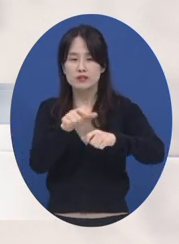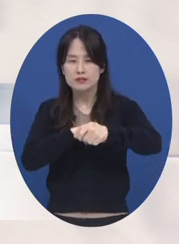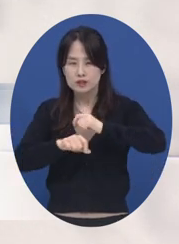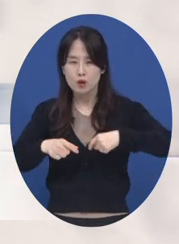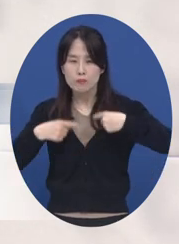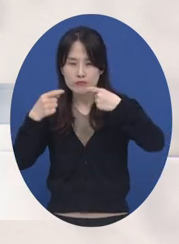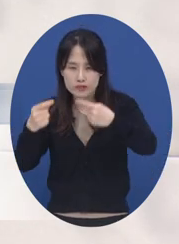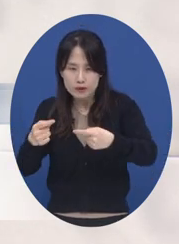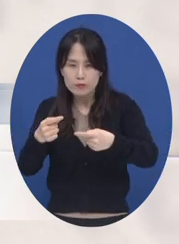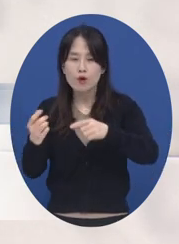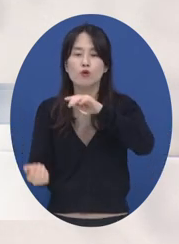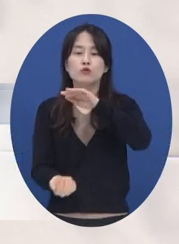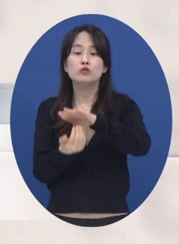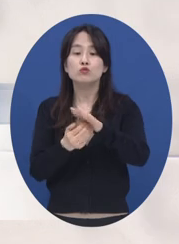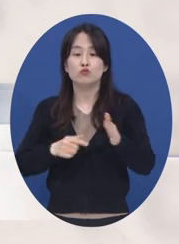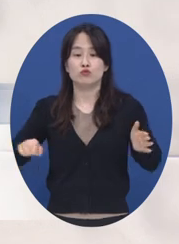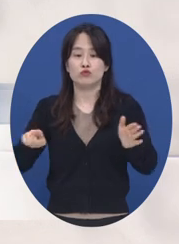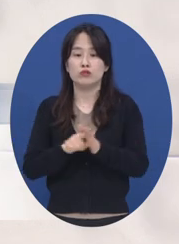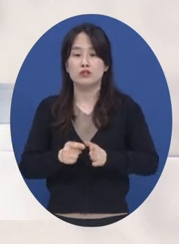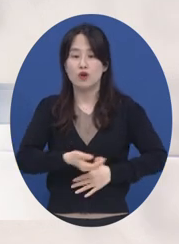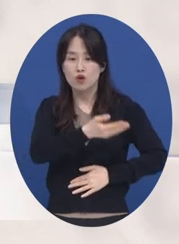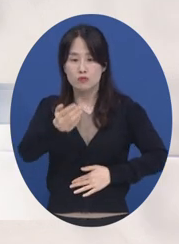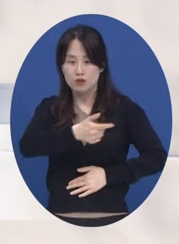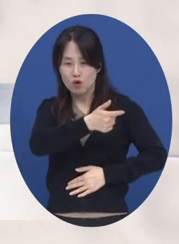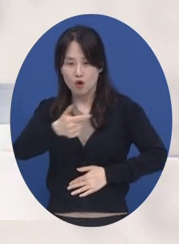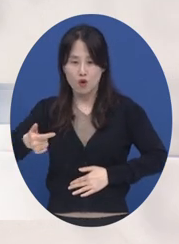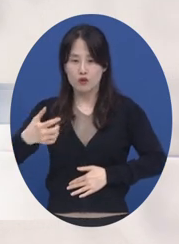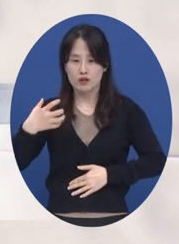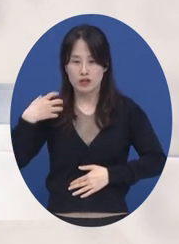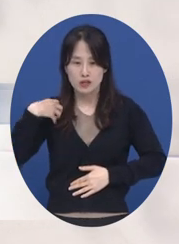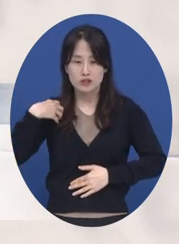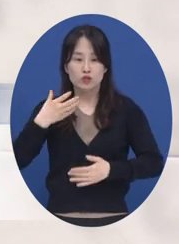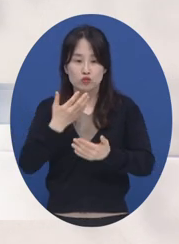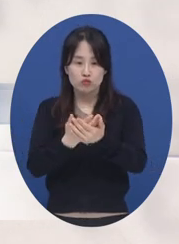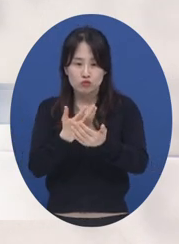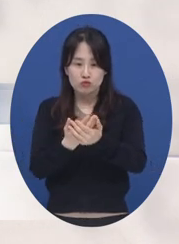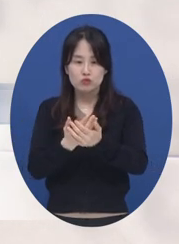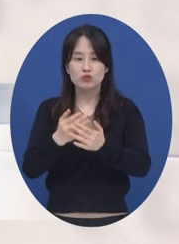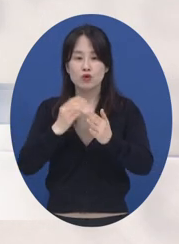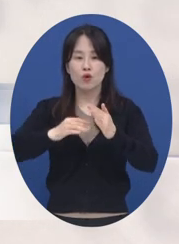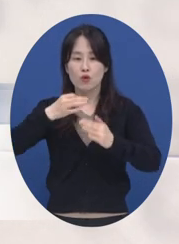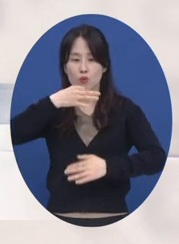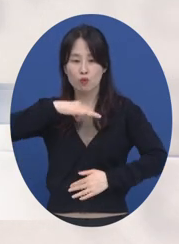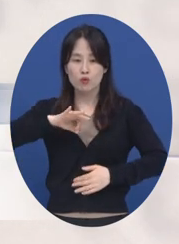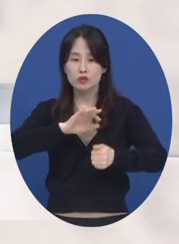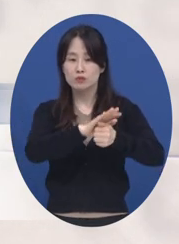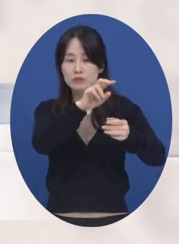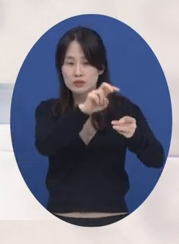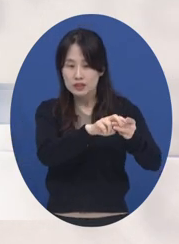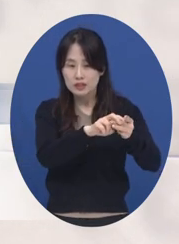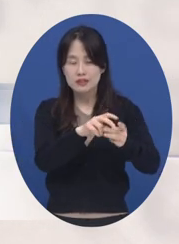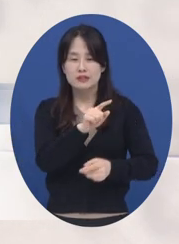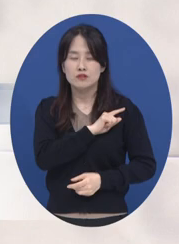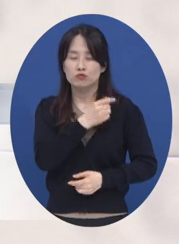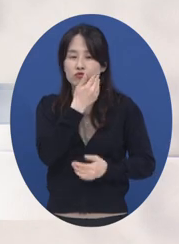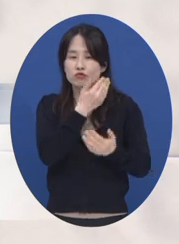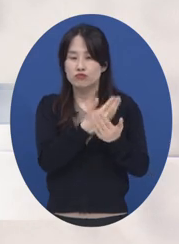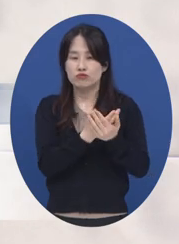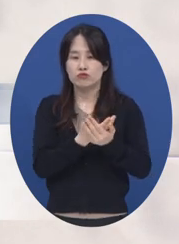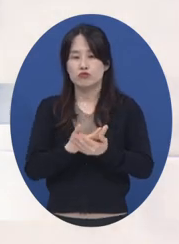행정을 치료를 위해 여러분 부 커다란 역할을 해주시고 또 101 중